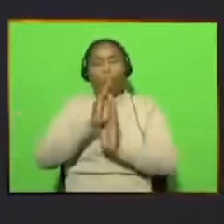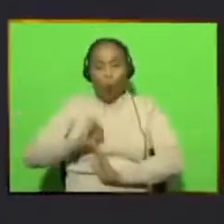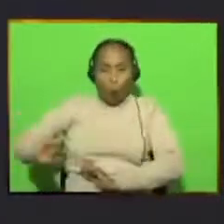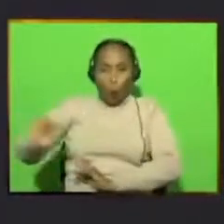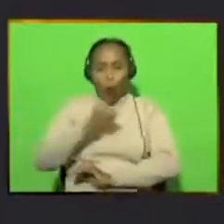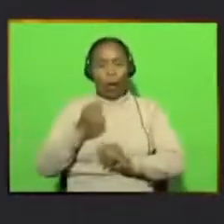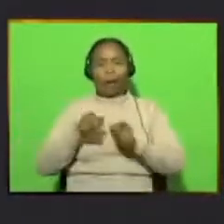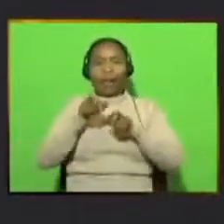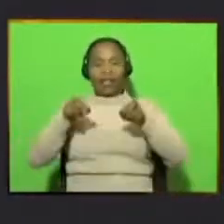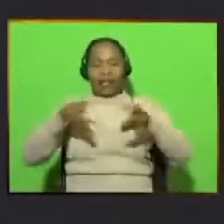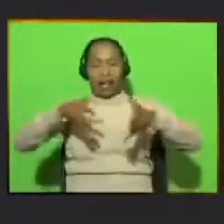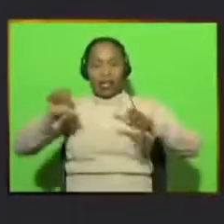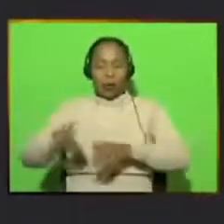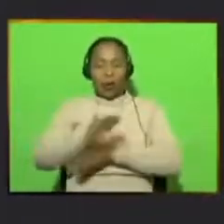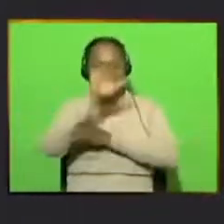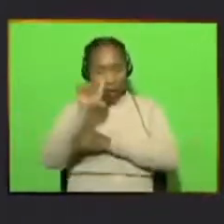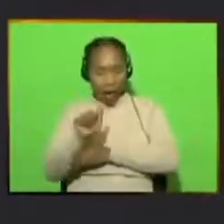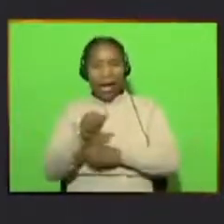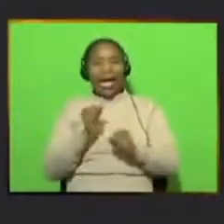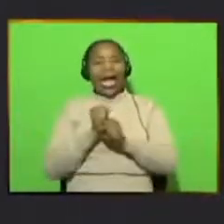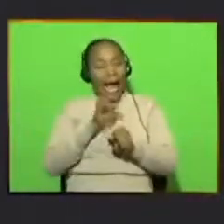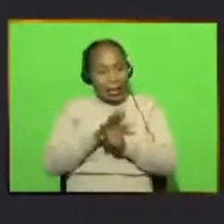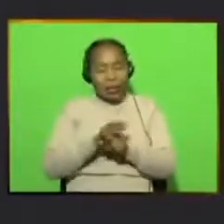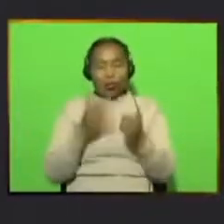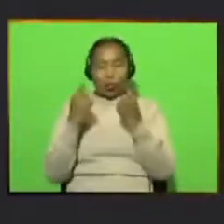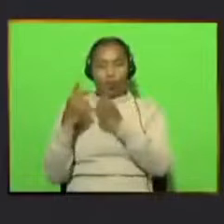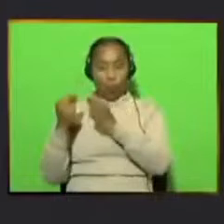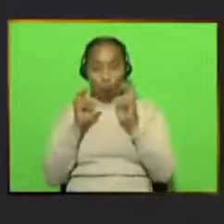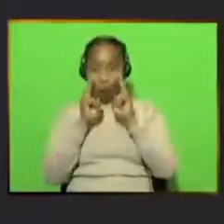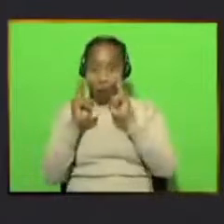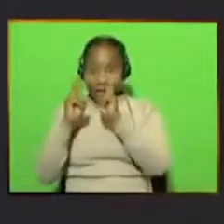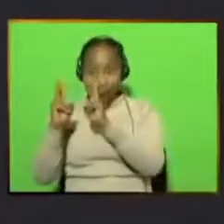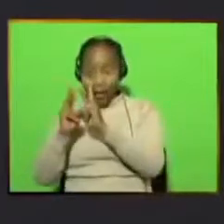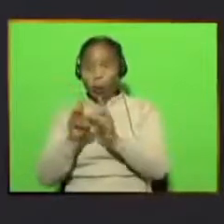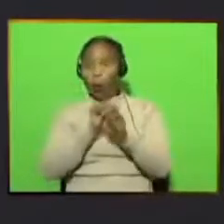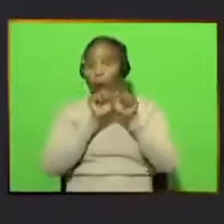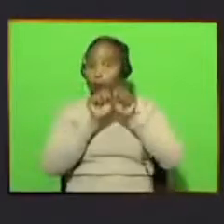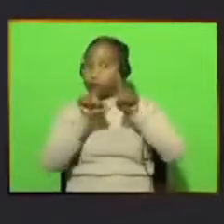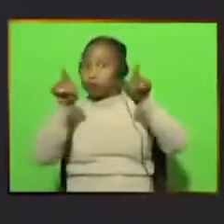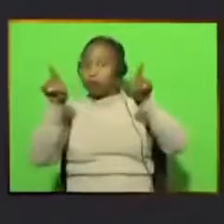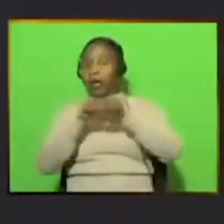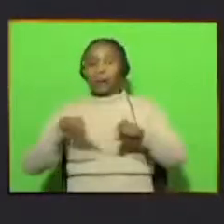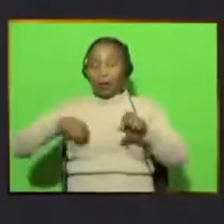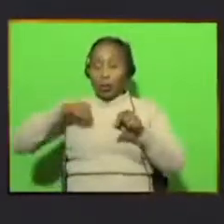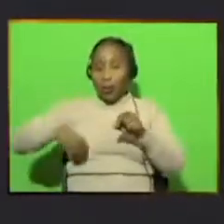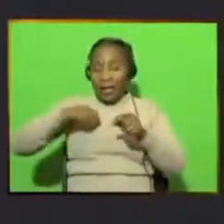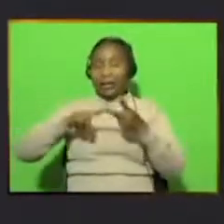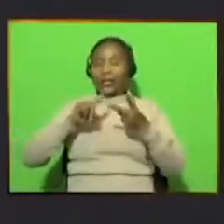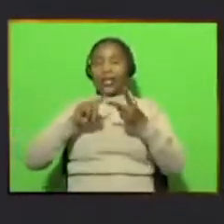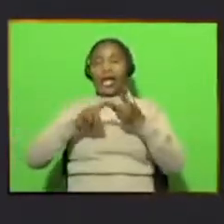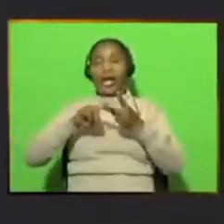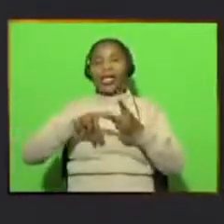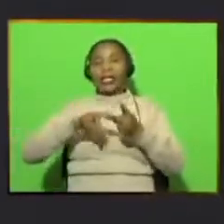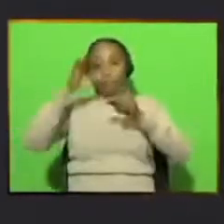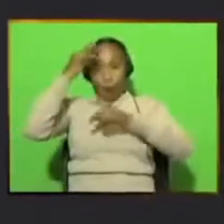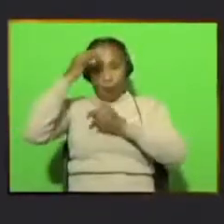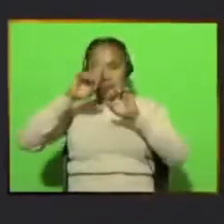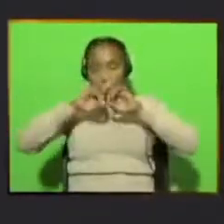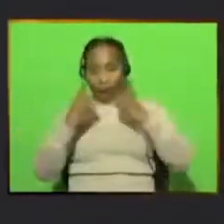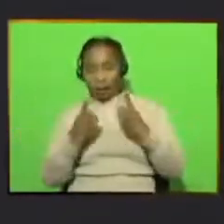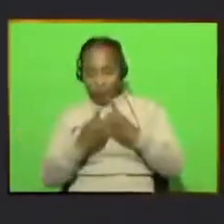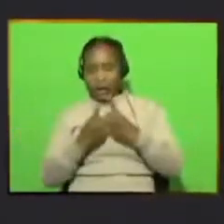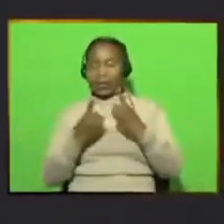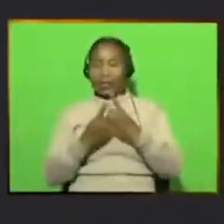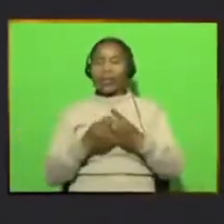have oversight and accountability. Mag u die seën van ons hemelse Vader